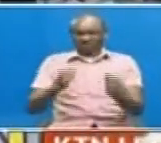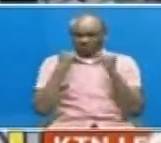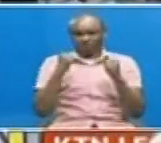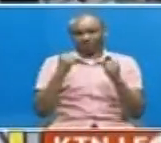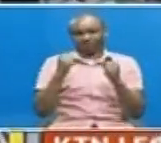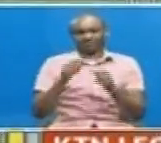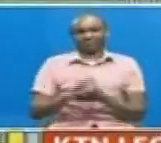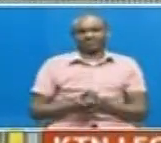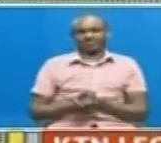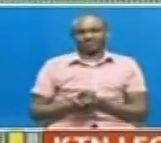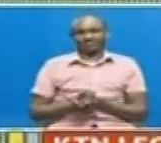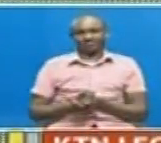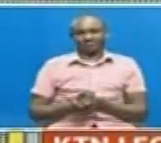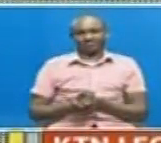ngangari.